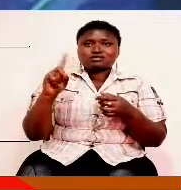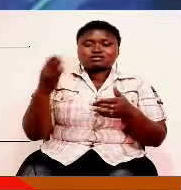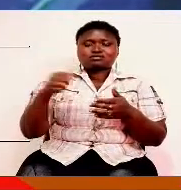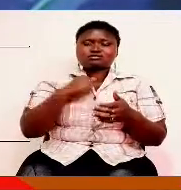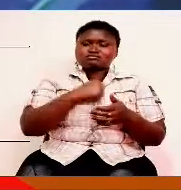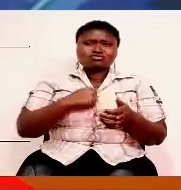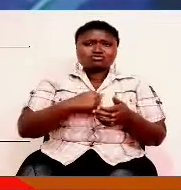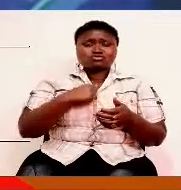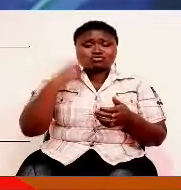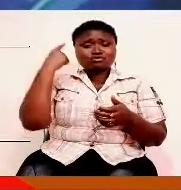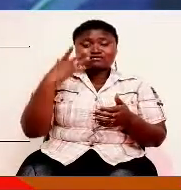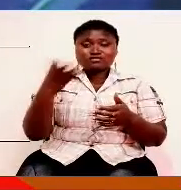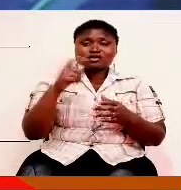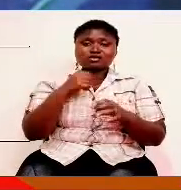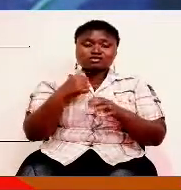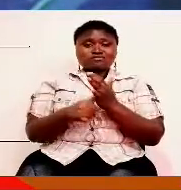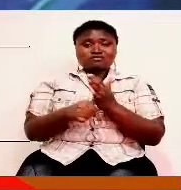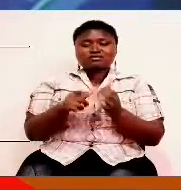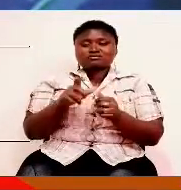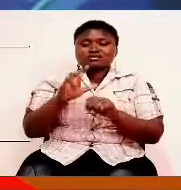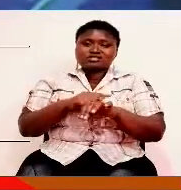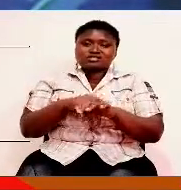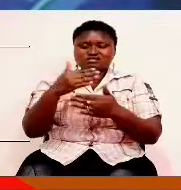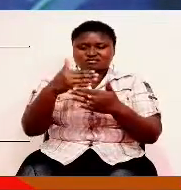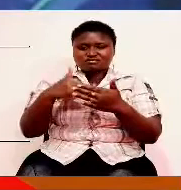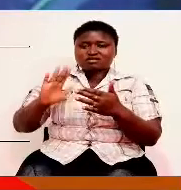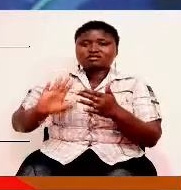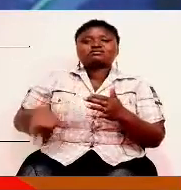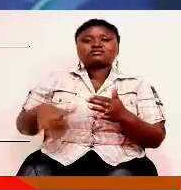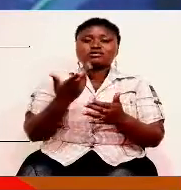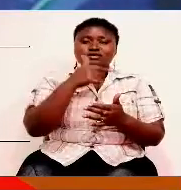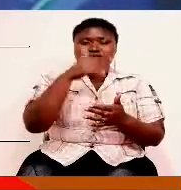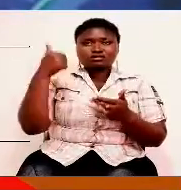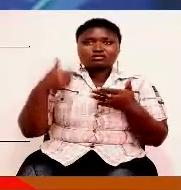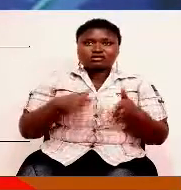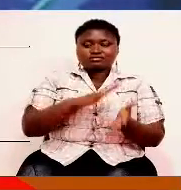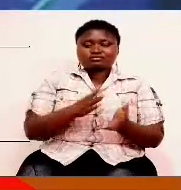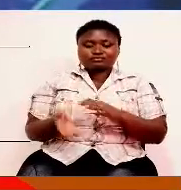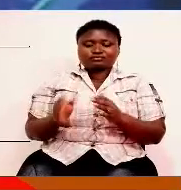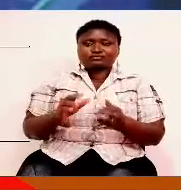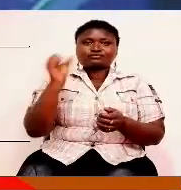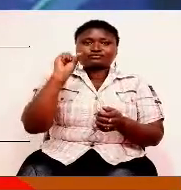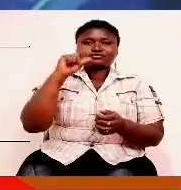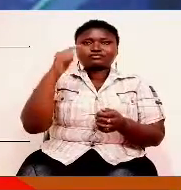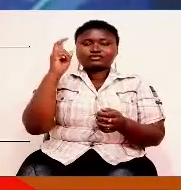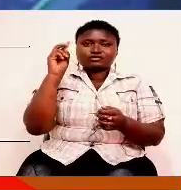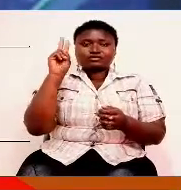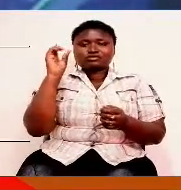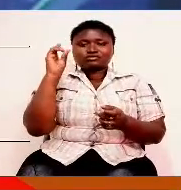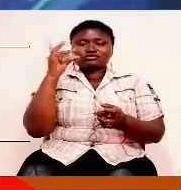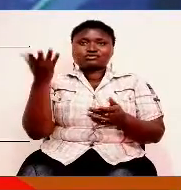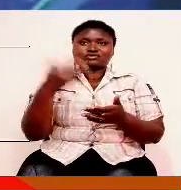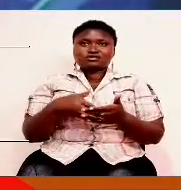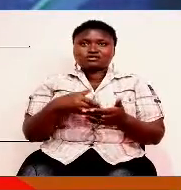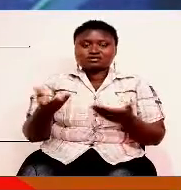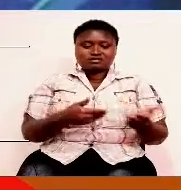Nyabe gucunge muhera ni undu wa dagika icio twakorwo tugicererwo ni demo no yo wa studio arya memwe no ryo ngimarajira